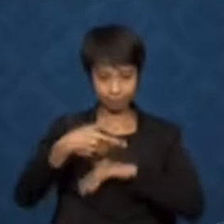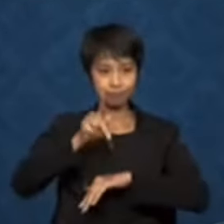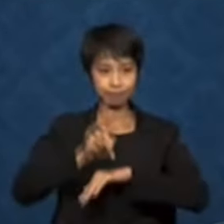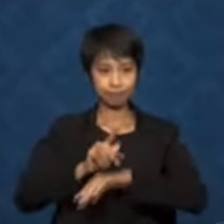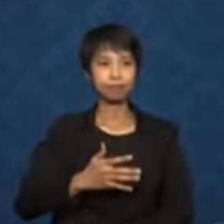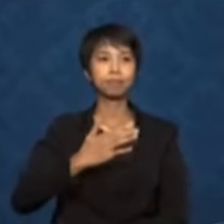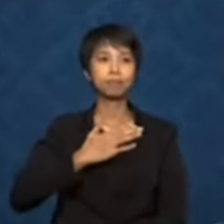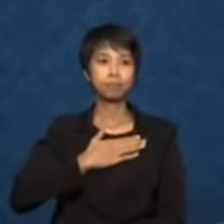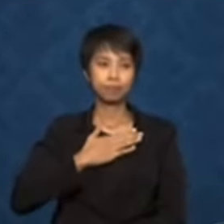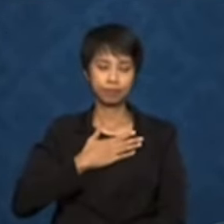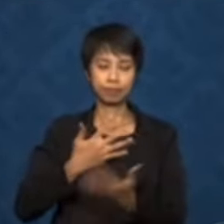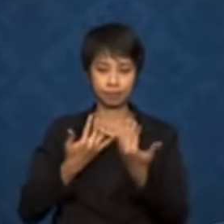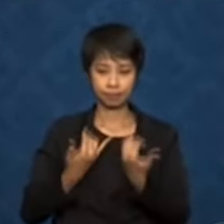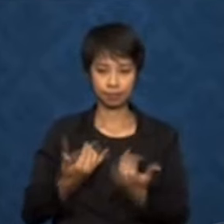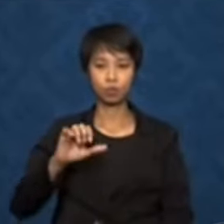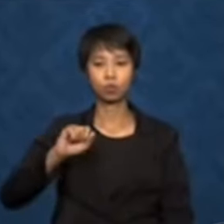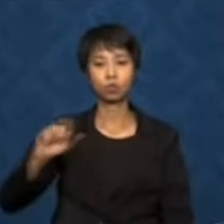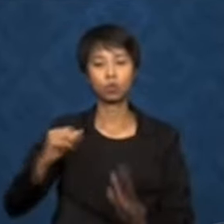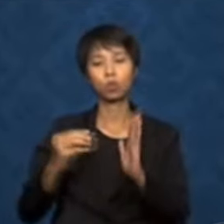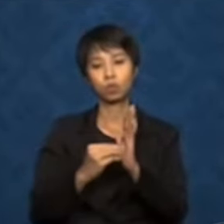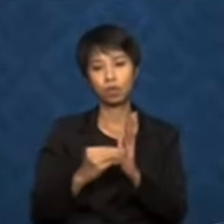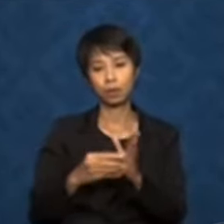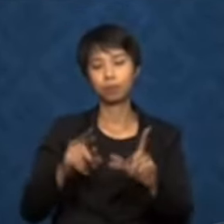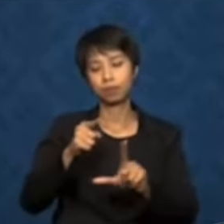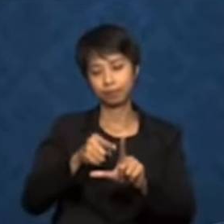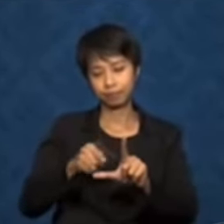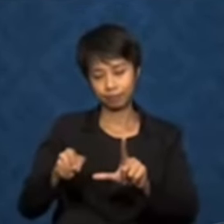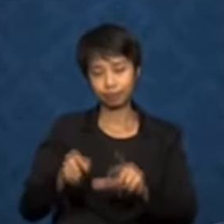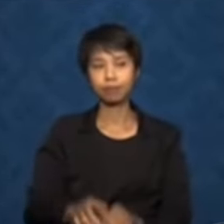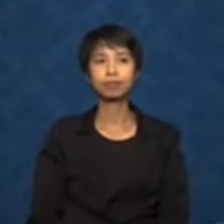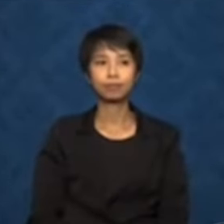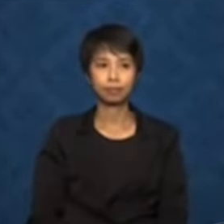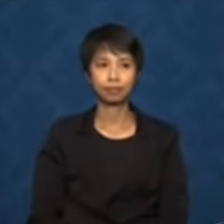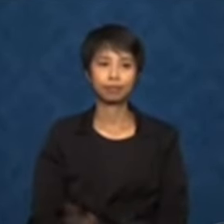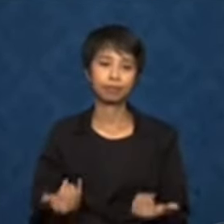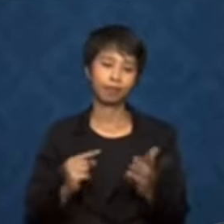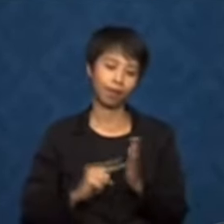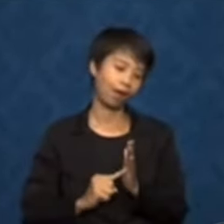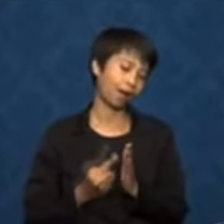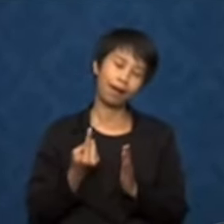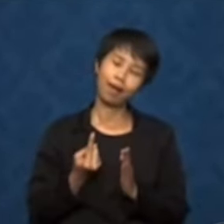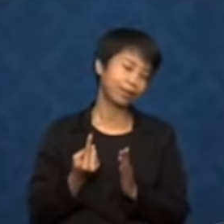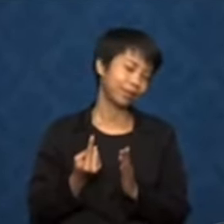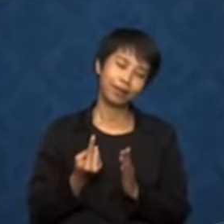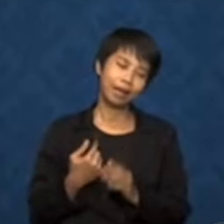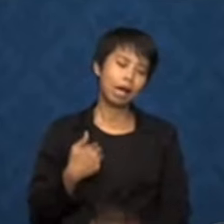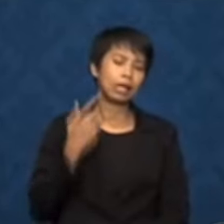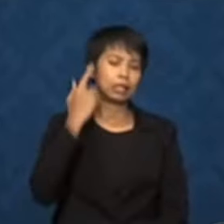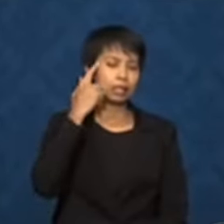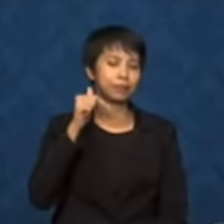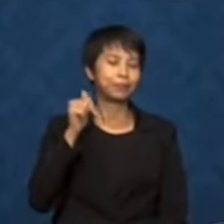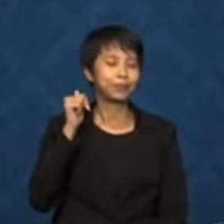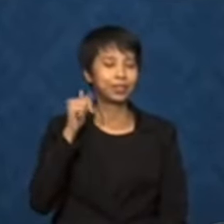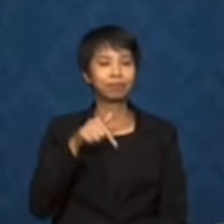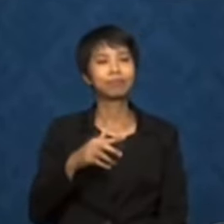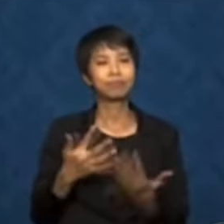ปวิตาจิตรกิจผู้แทนราษฎรกรุงเทพมหานครพรรคก้าวไกลค่ะนี่ไม่ใช่ครั้งแรกนะคะแล้วก็เป็นไปตามคาดค่ะ